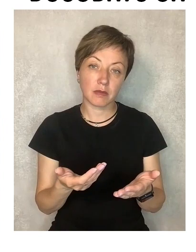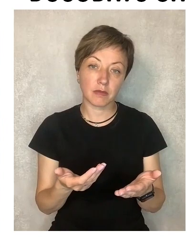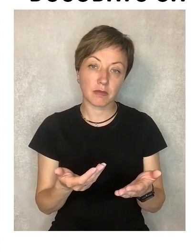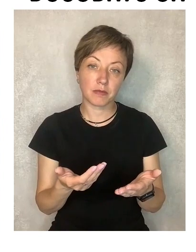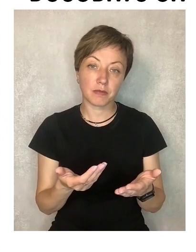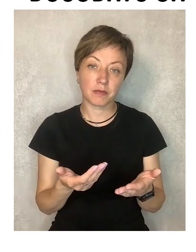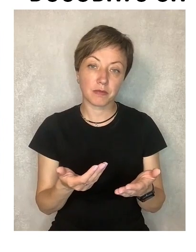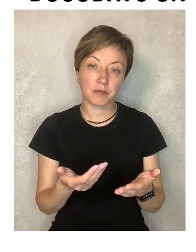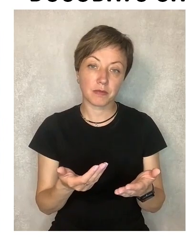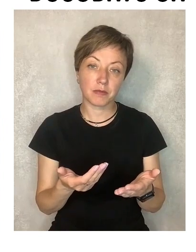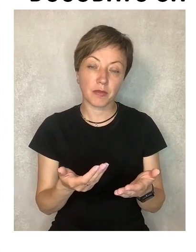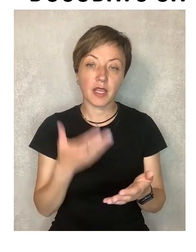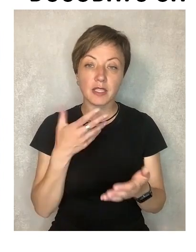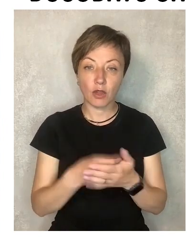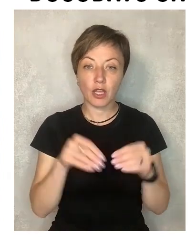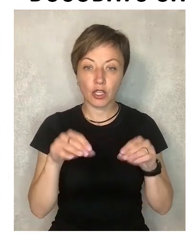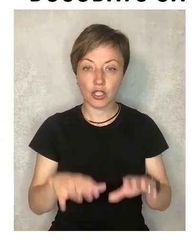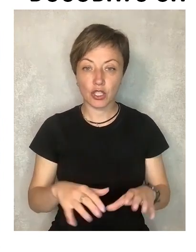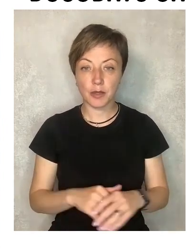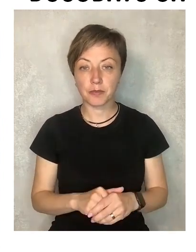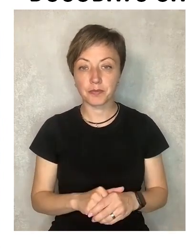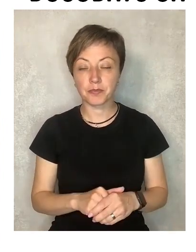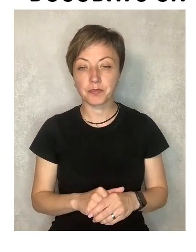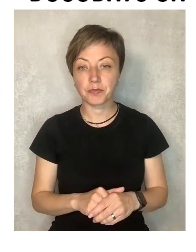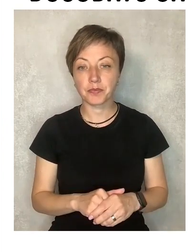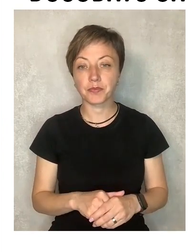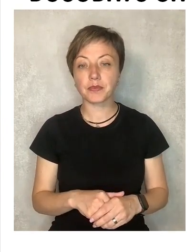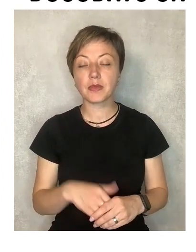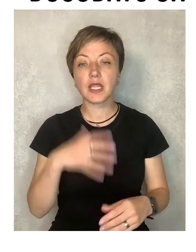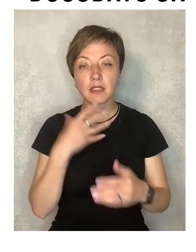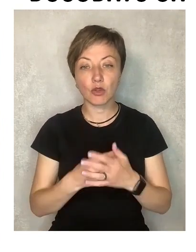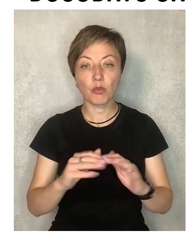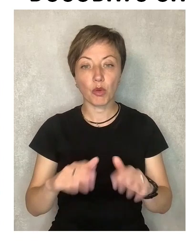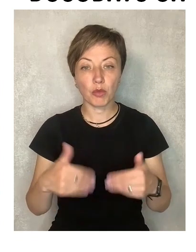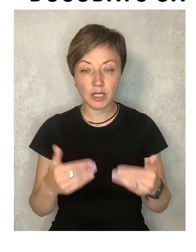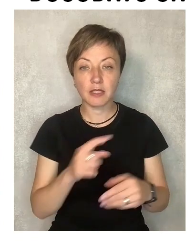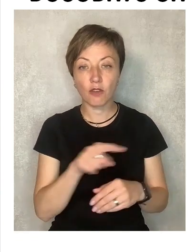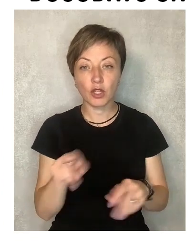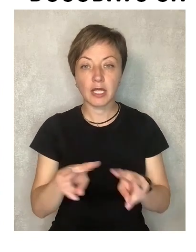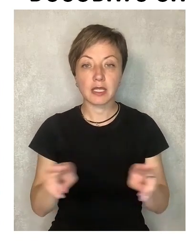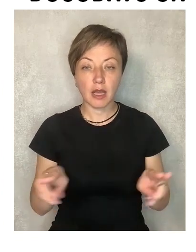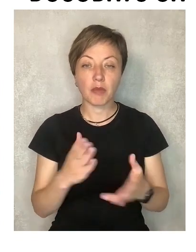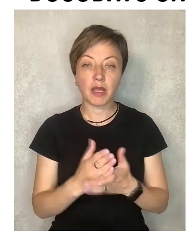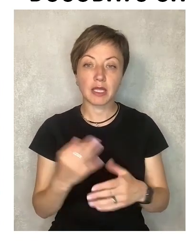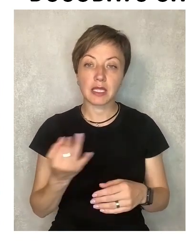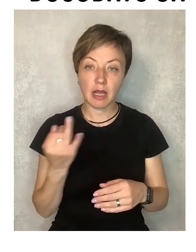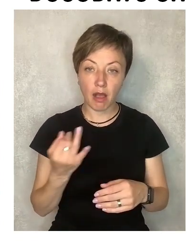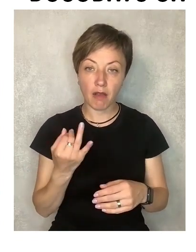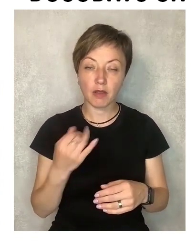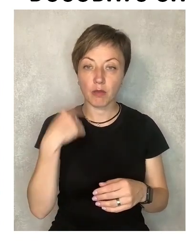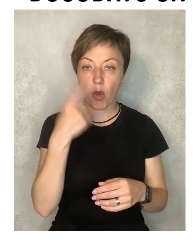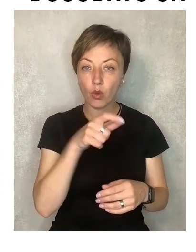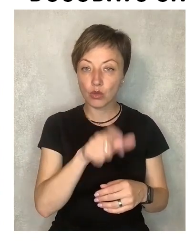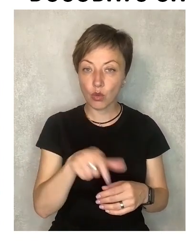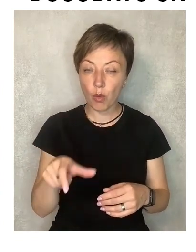своє рішення. От, свою пропозицію. І вони так само є зацікавленими особами,